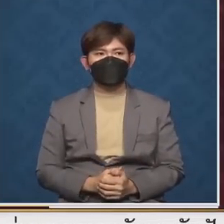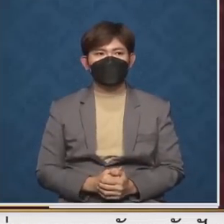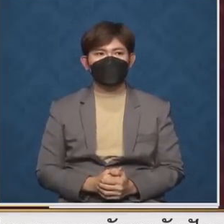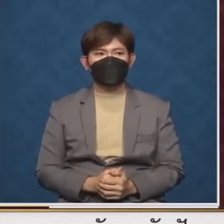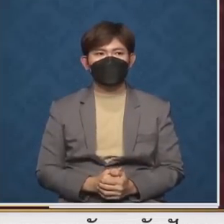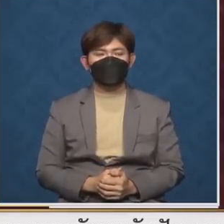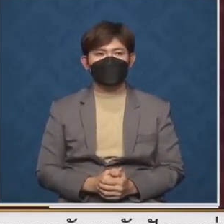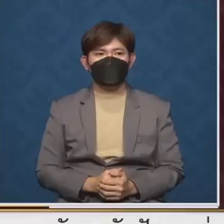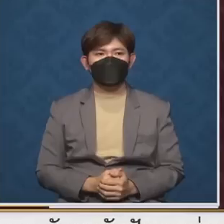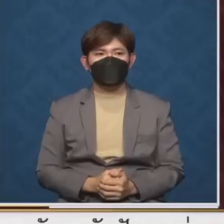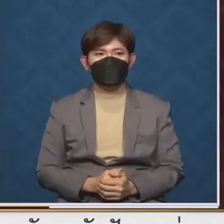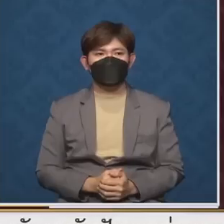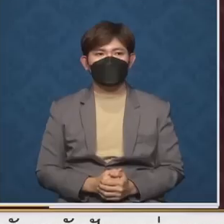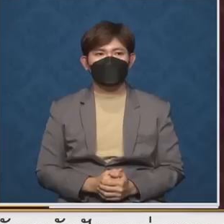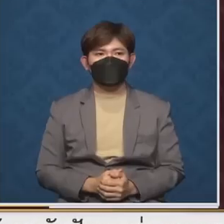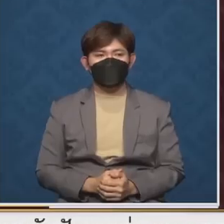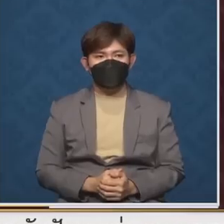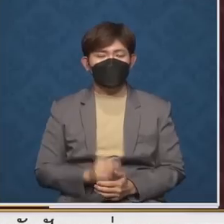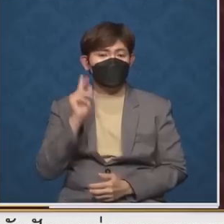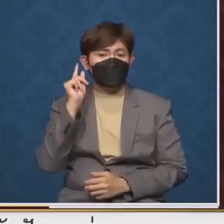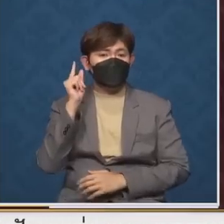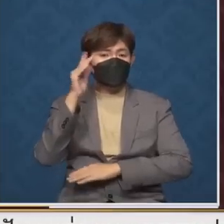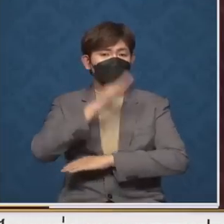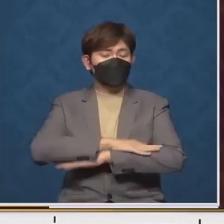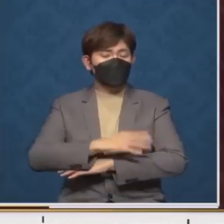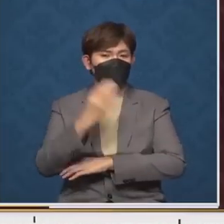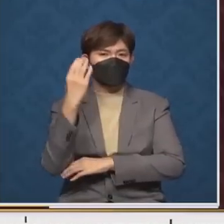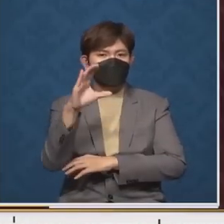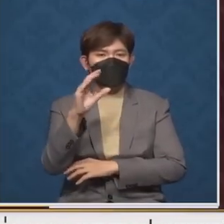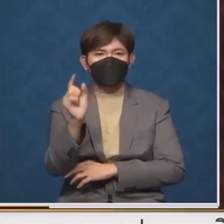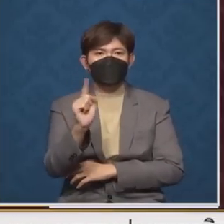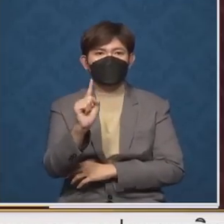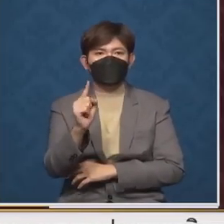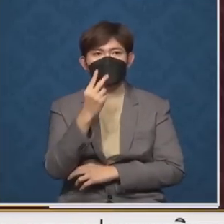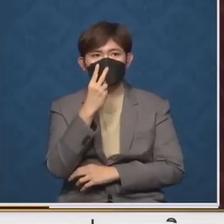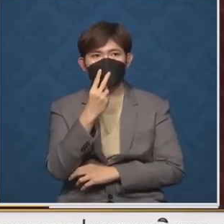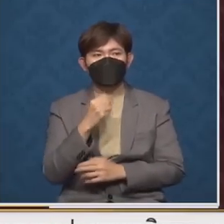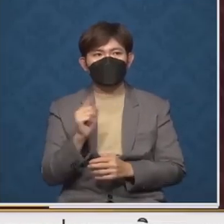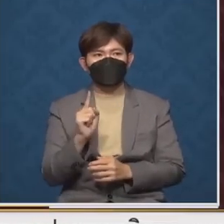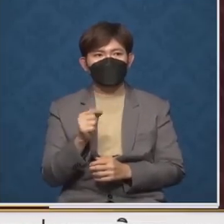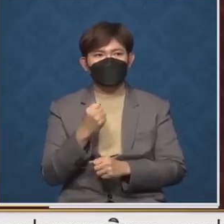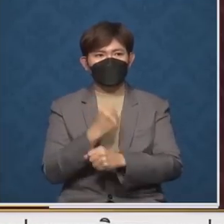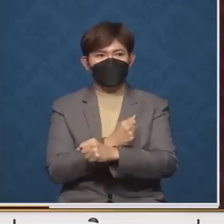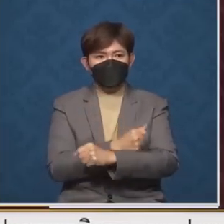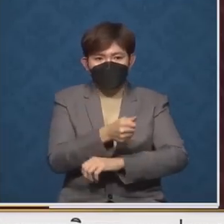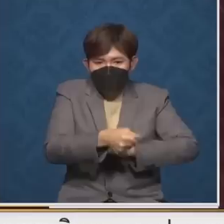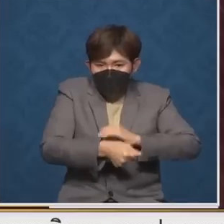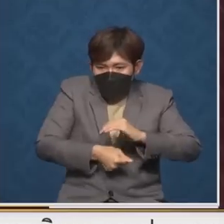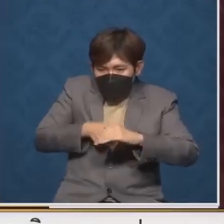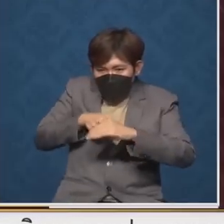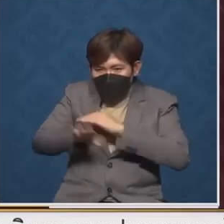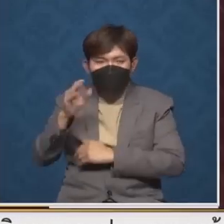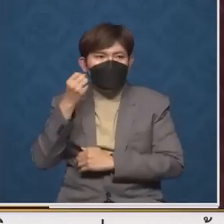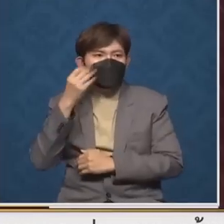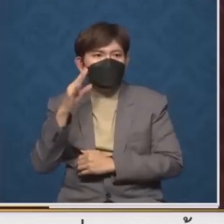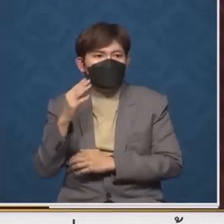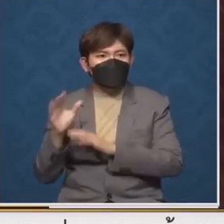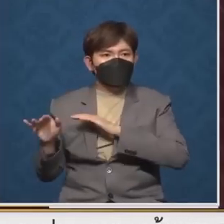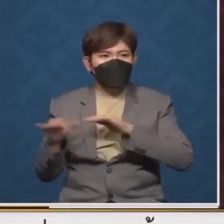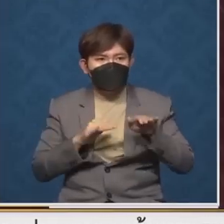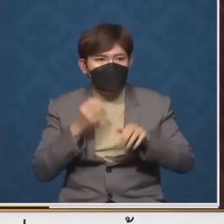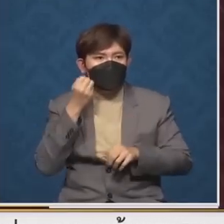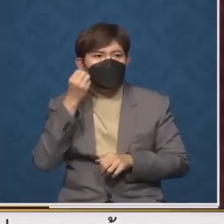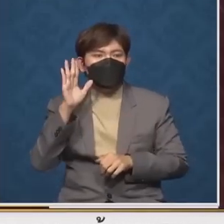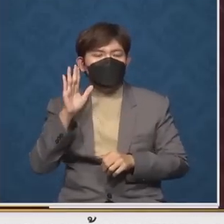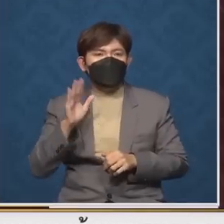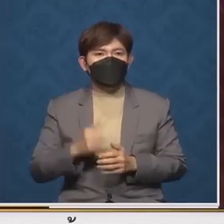ี่ครับ ไทยโสตลงไปเลยครับ อันนี้เอามาจากไม่รู้กี่ทงสื่อนะ แงงานหนีแ้มครับเก็บกระเป๋ากับบ้านเกิ